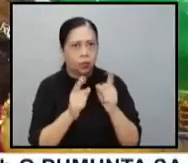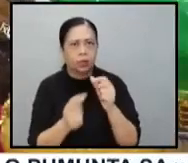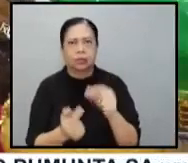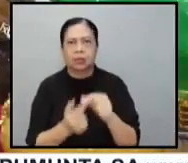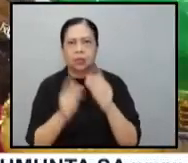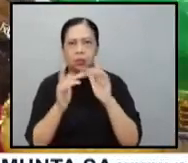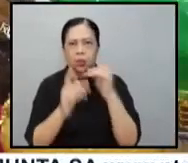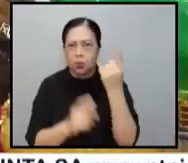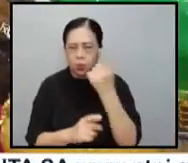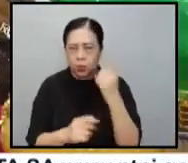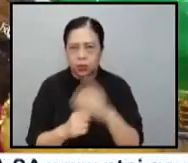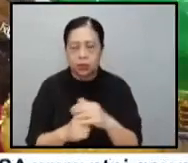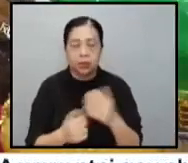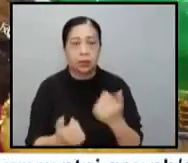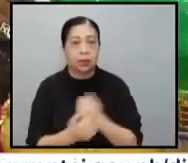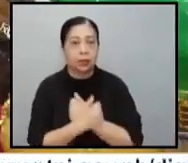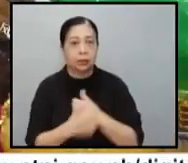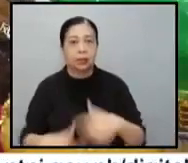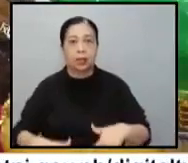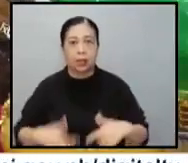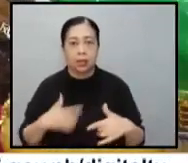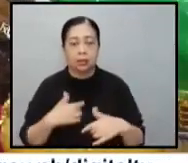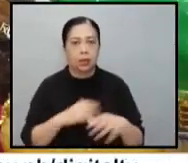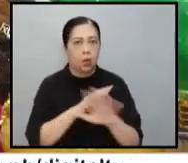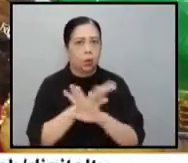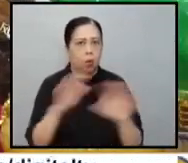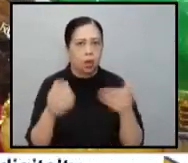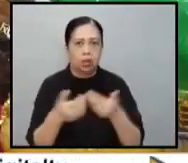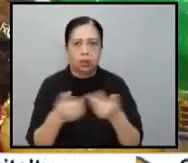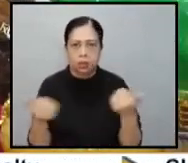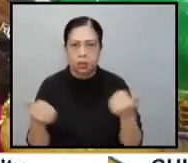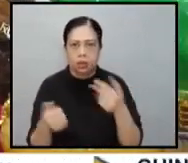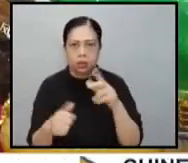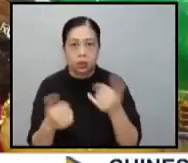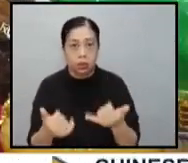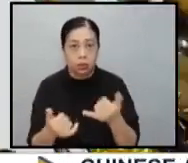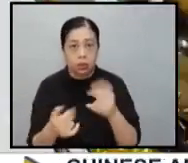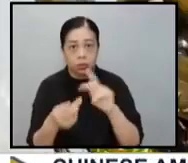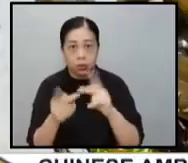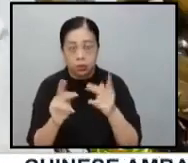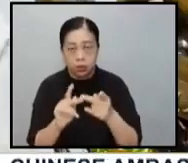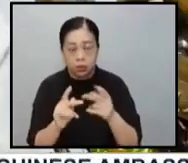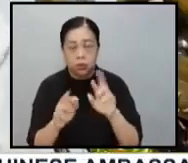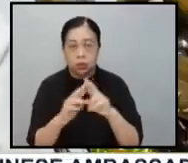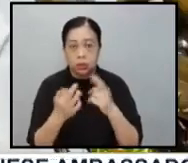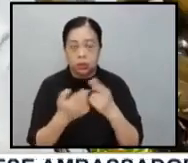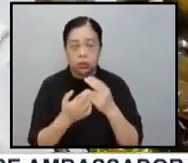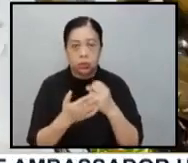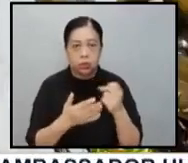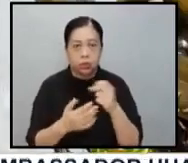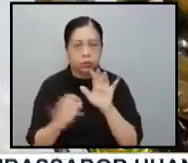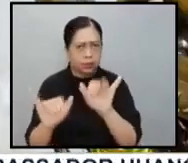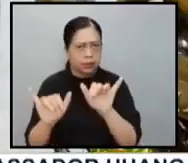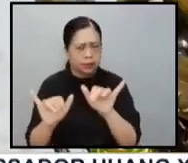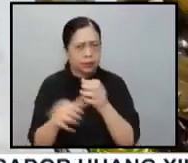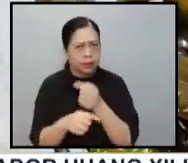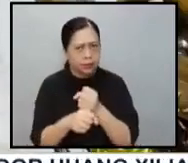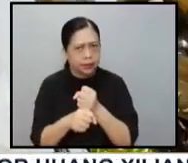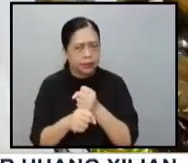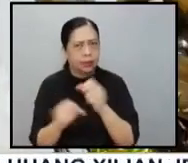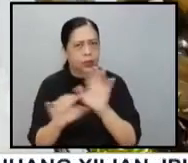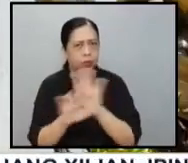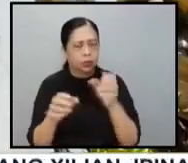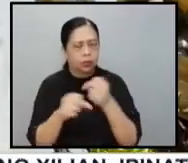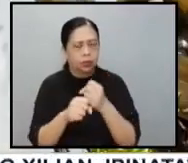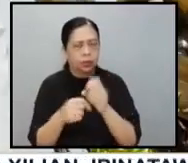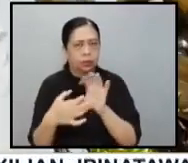Sa love life naman tayo, ha? Huwag makipaghiwalay sa kasalukuyang nakarelasyon o karelasyon mo. Hang on ka lang at huwag bibitiw.